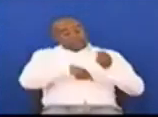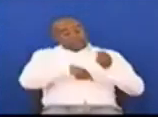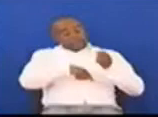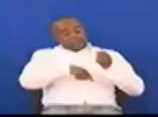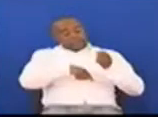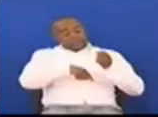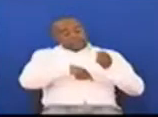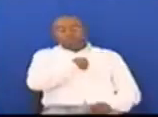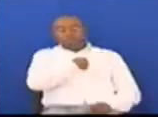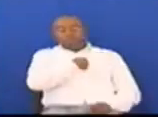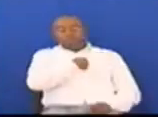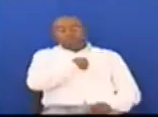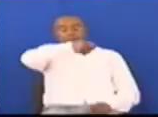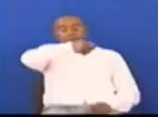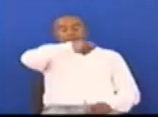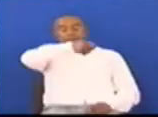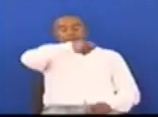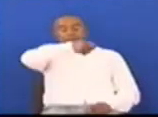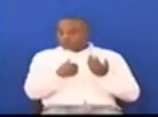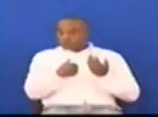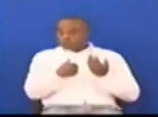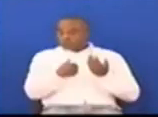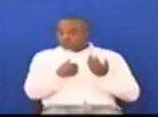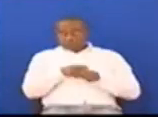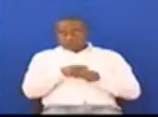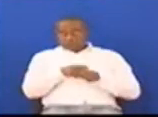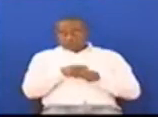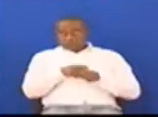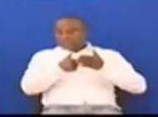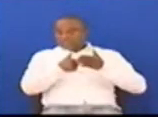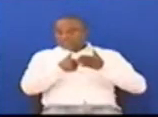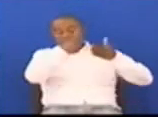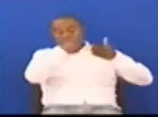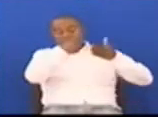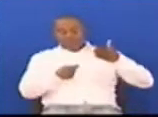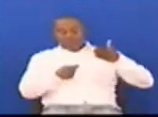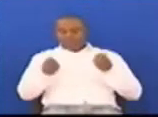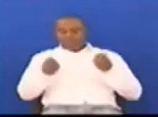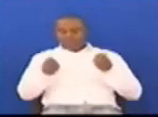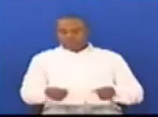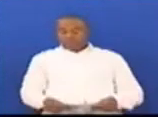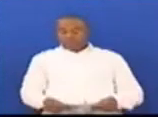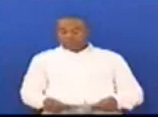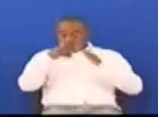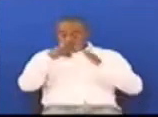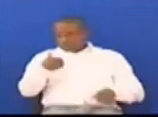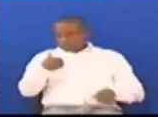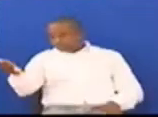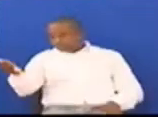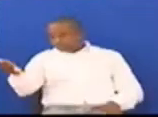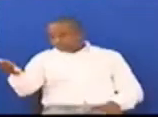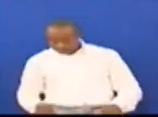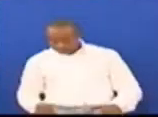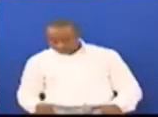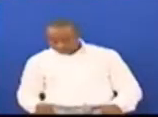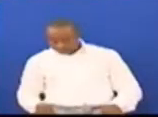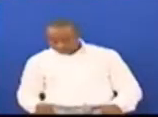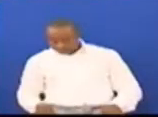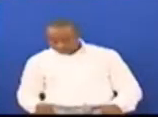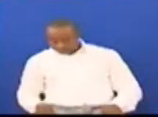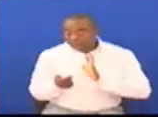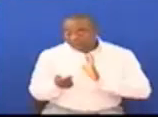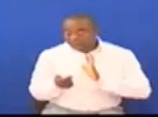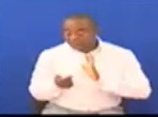Fedha, kwa sababu ya muda sitawataja majina yenu. Mheshimiwa Spika, kwa pamoja